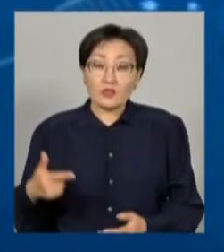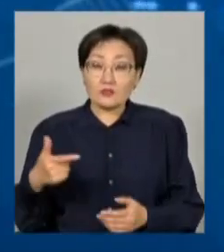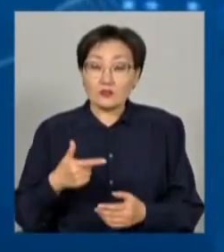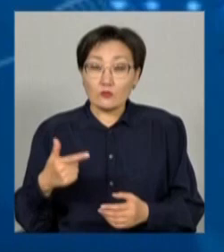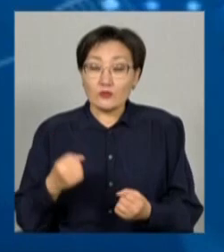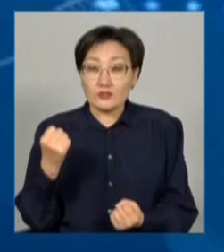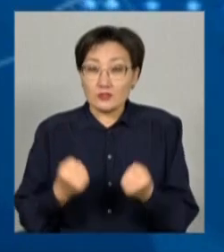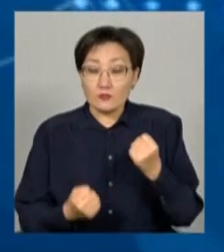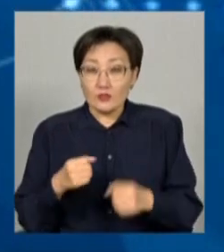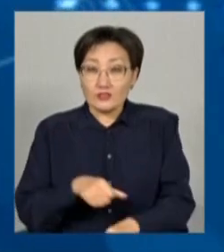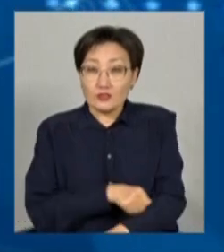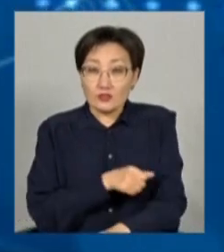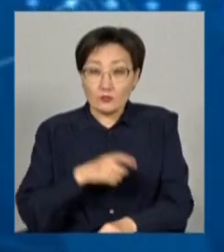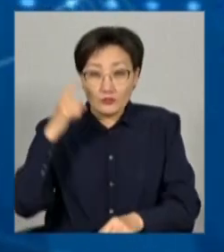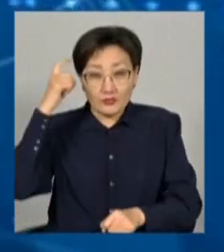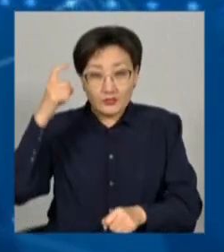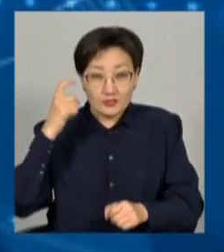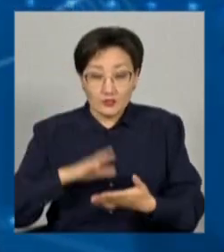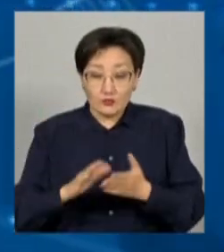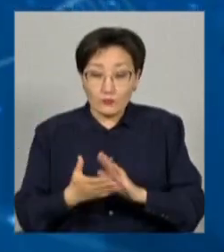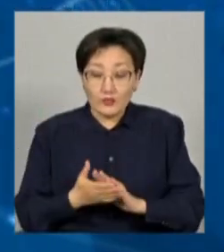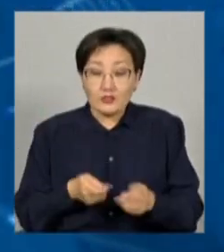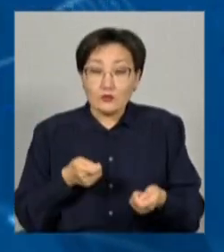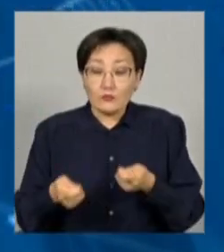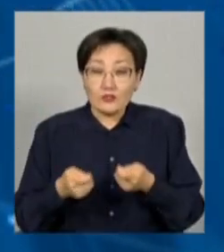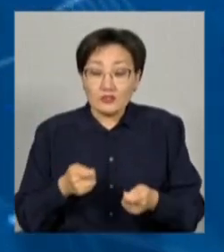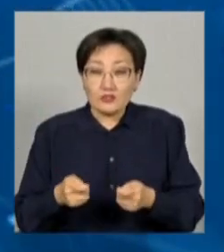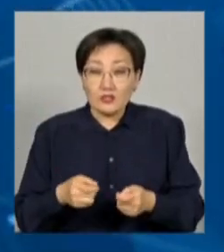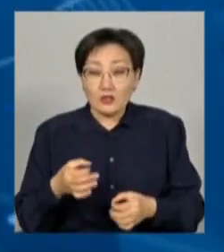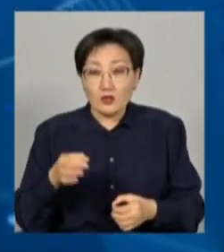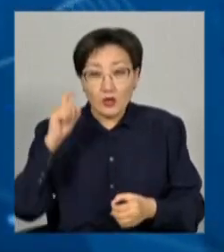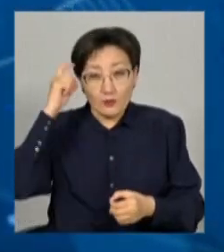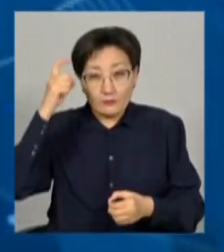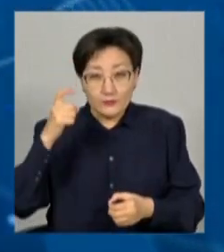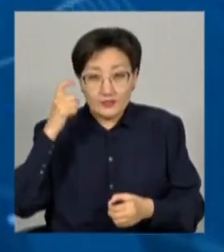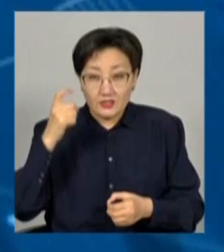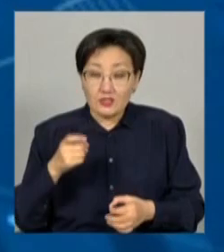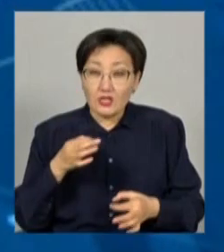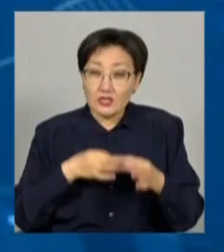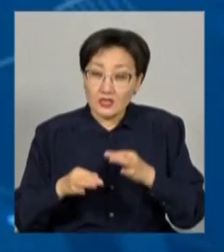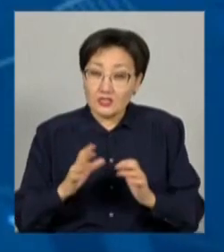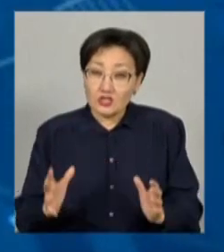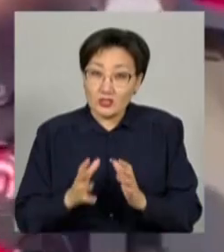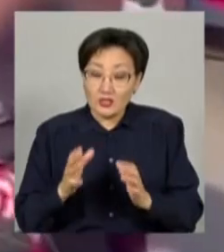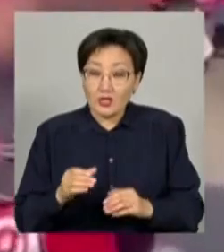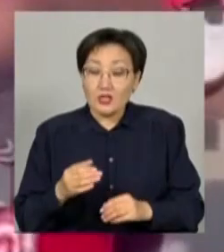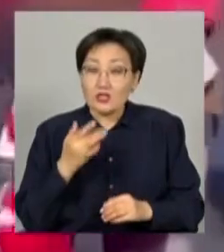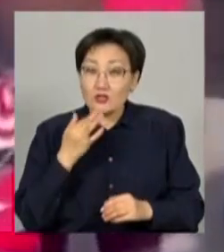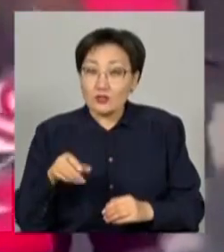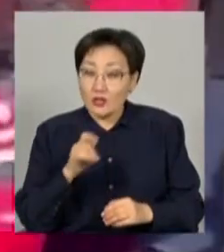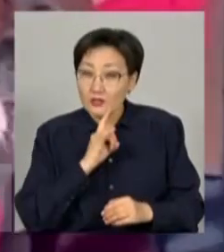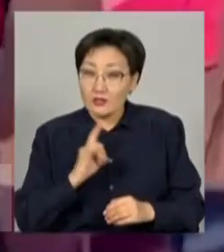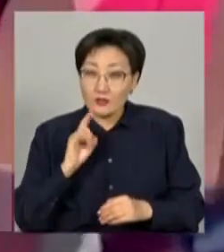Атырауда көлікті есірткілік мас күйде басқарып, психотропты дәрі сақтаған шетелдік азаматша елден шығарылды. Облыстық